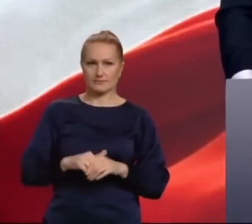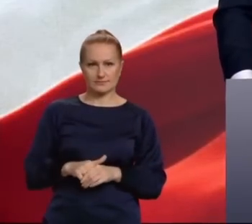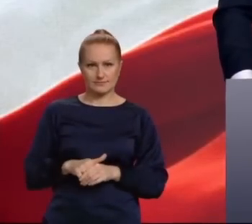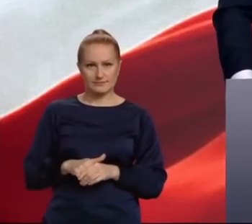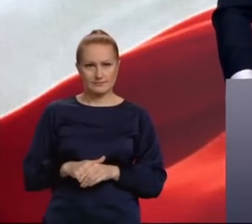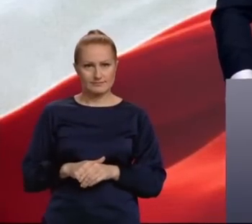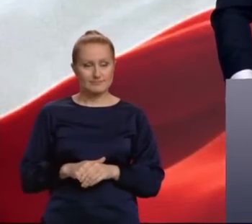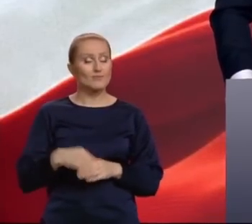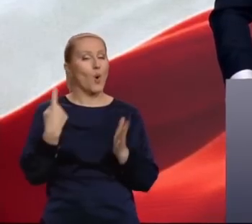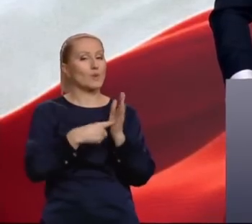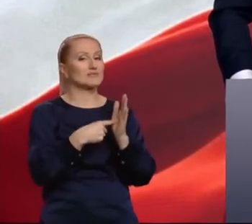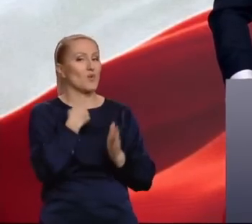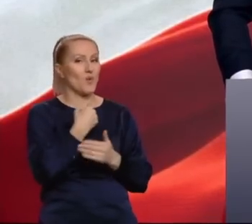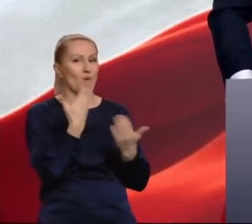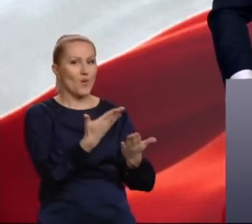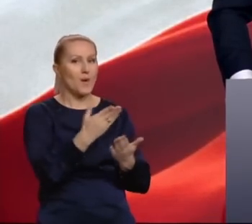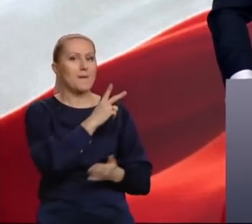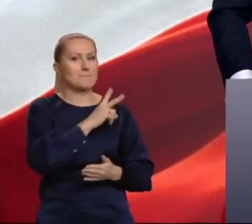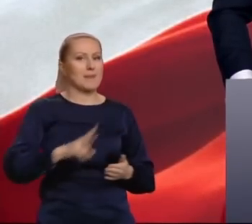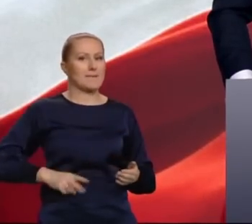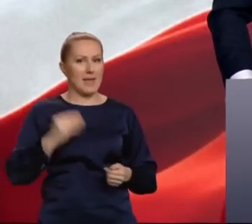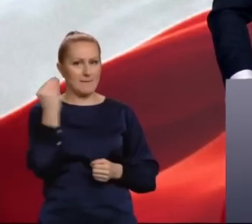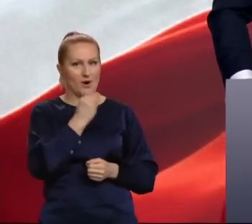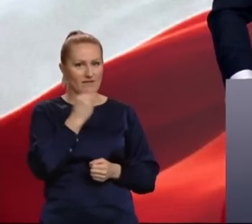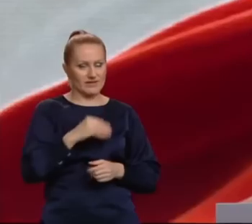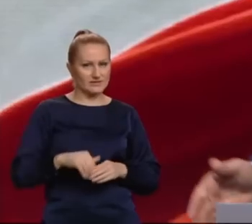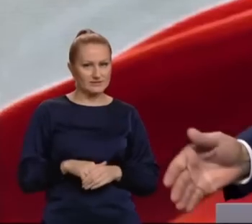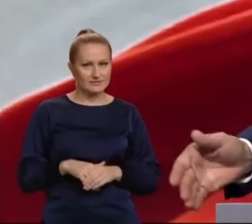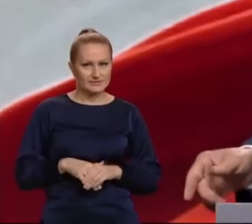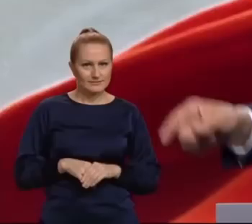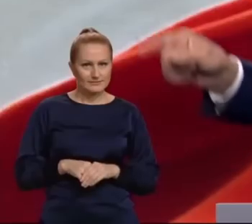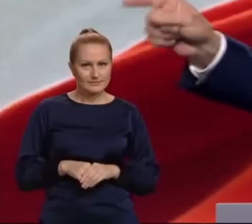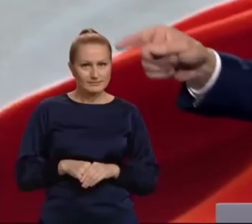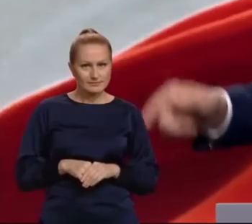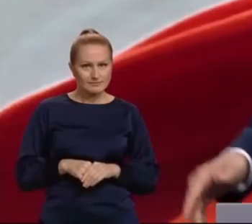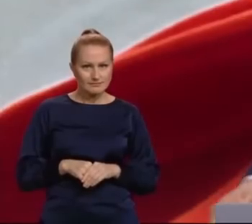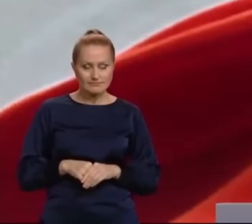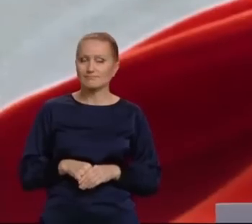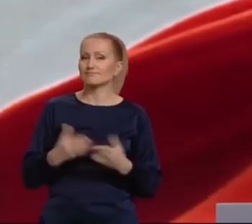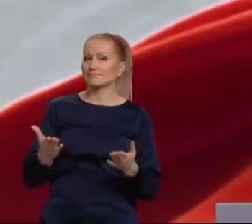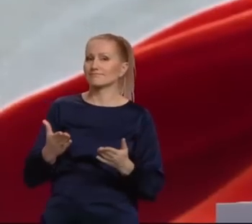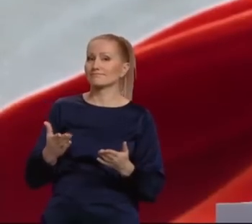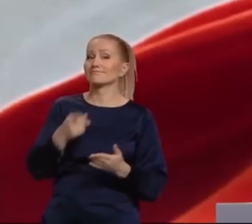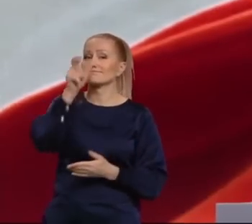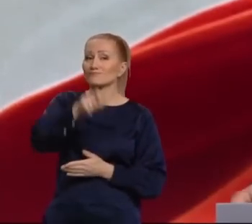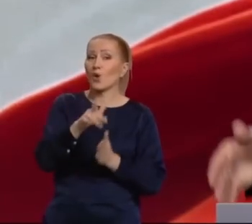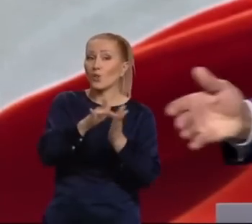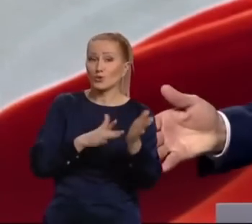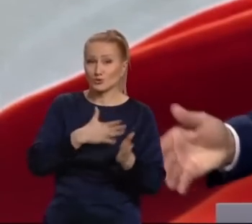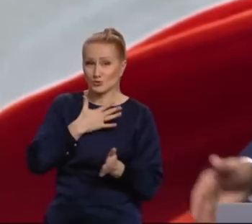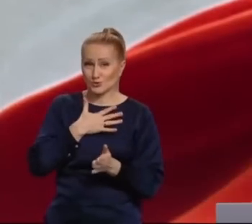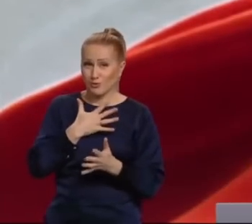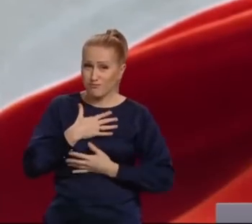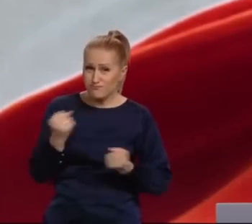I jako ostatni głos w tej rundzie zabiera premier Mateusz Morawiecki. O! Boli pana Tuska to, że ja